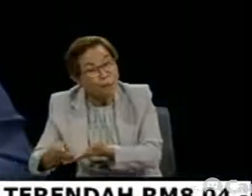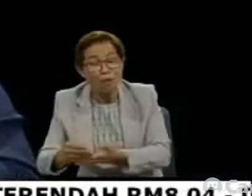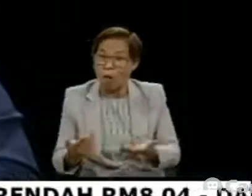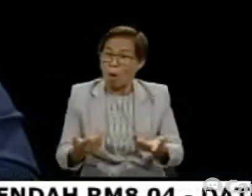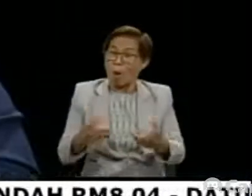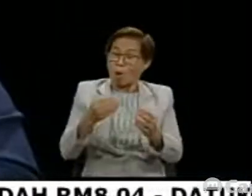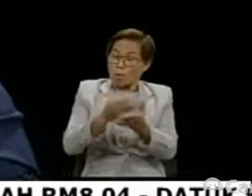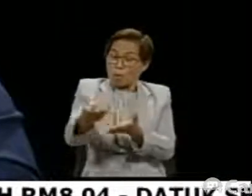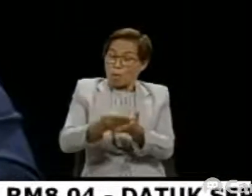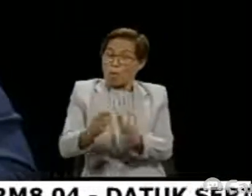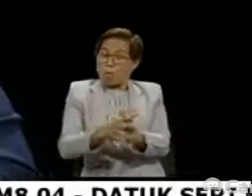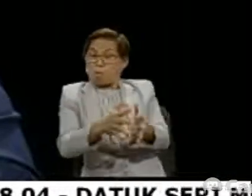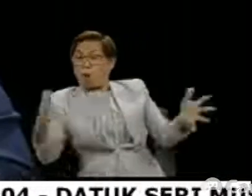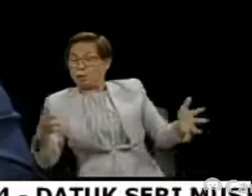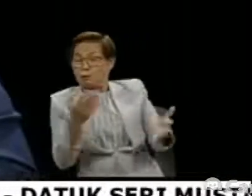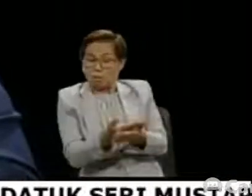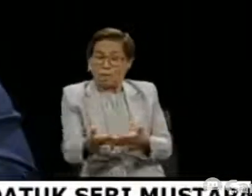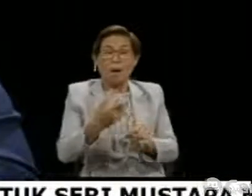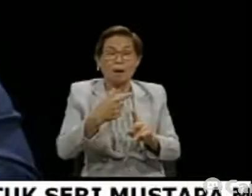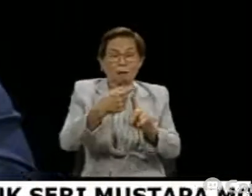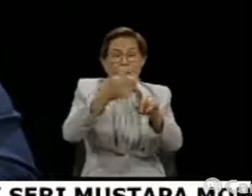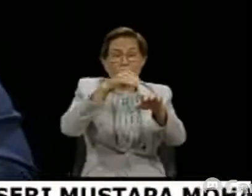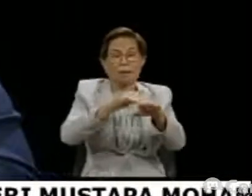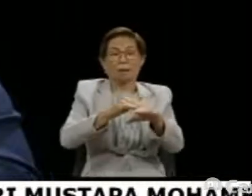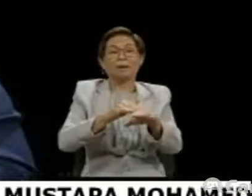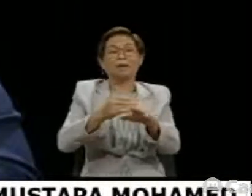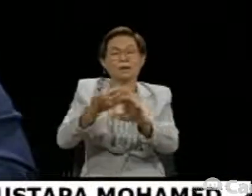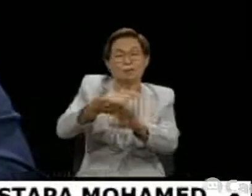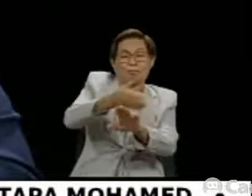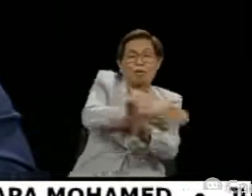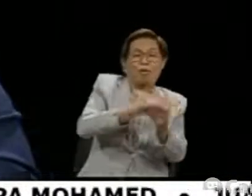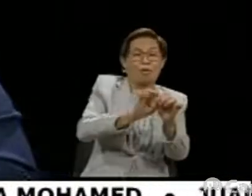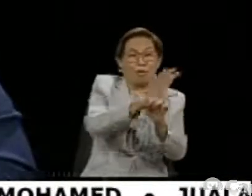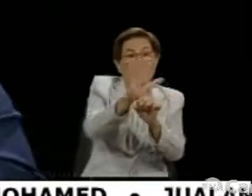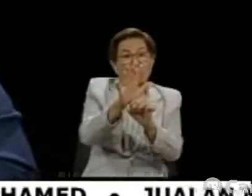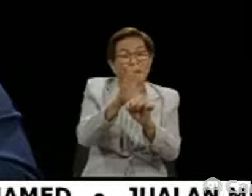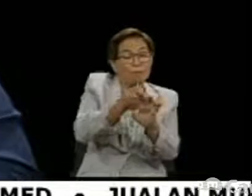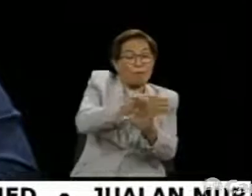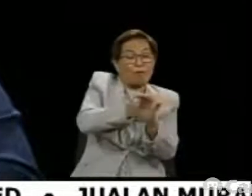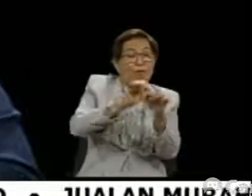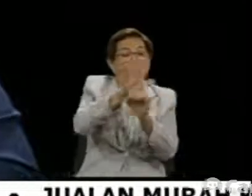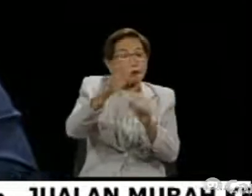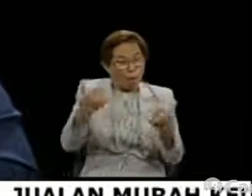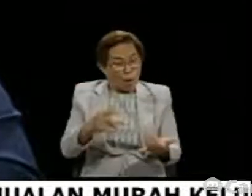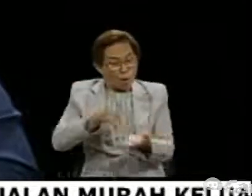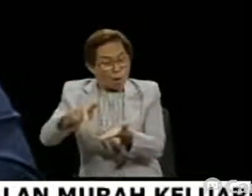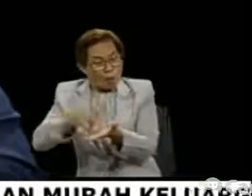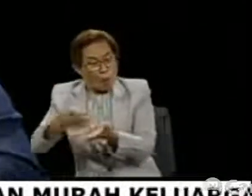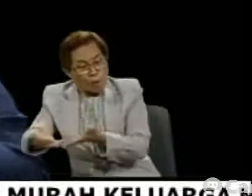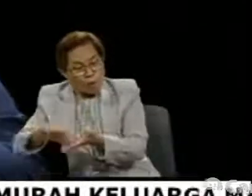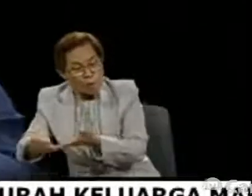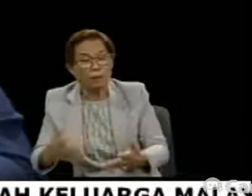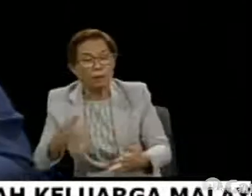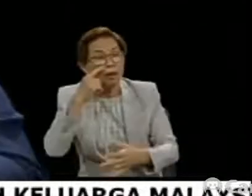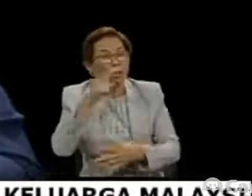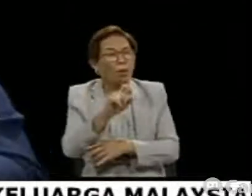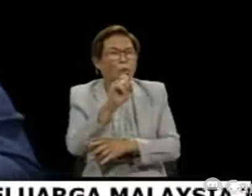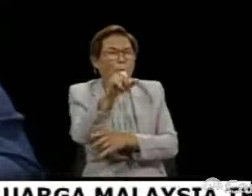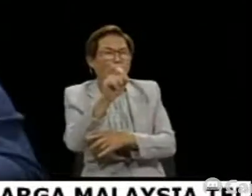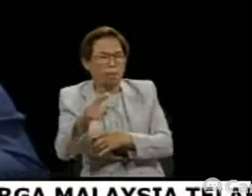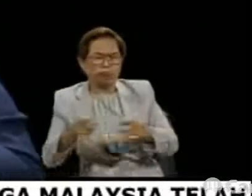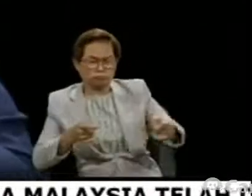lebih besar daripada sebelum pasca komik saya 19 jadi kita lihat keadaan invasi memang masih lebih